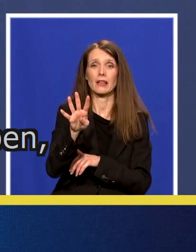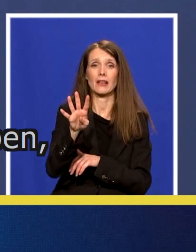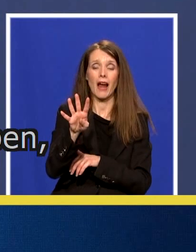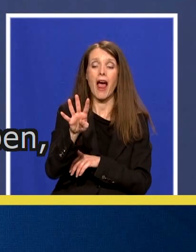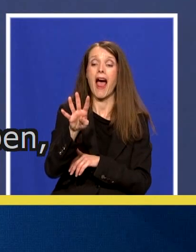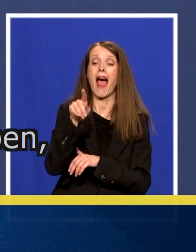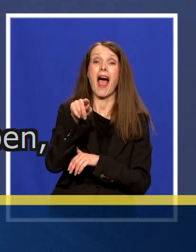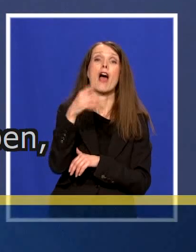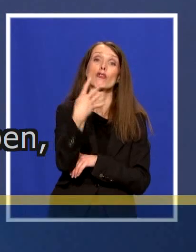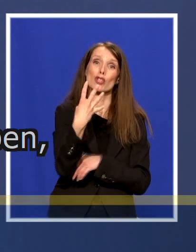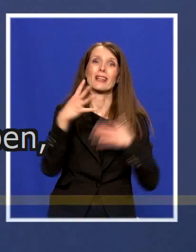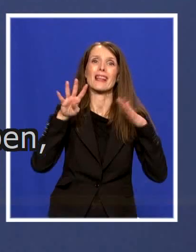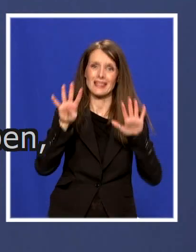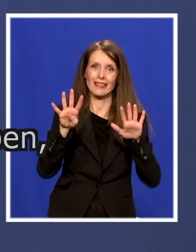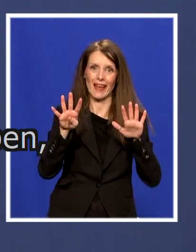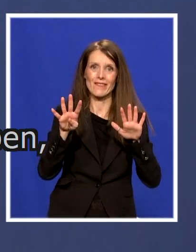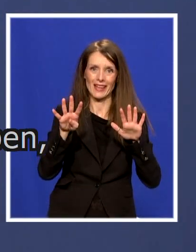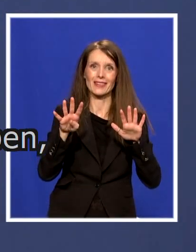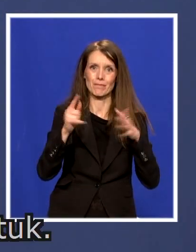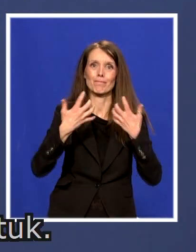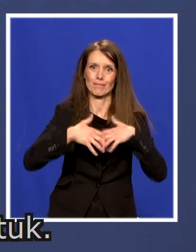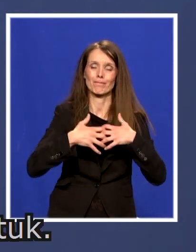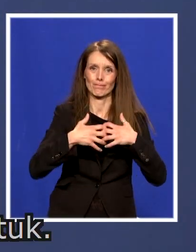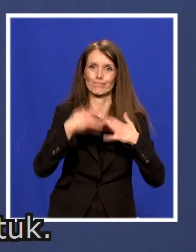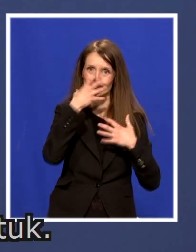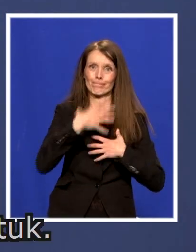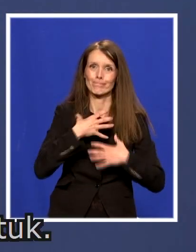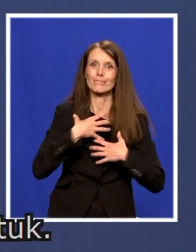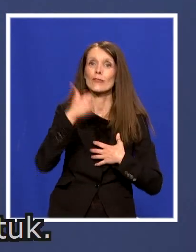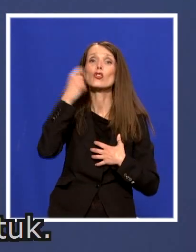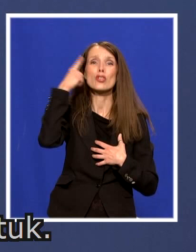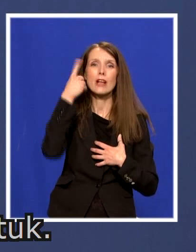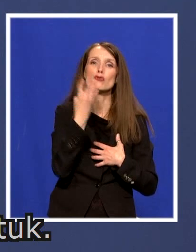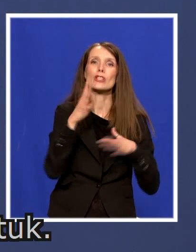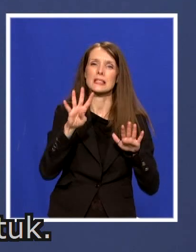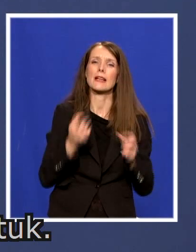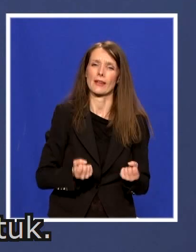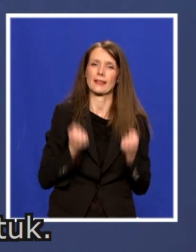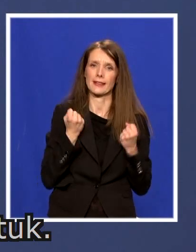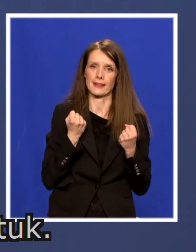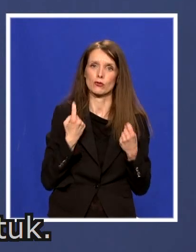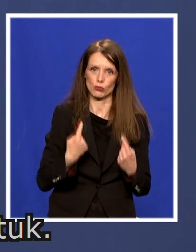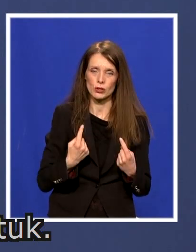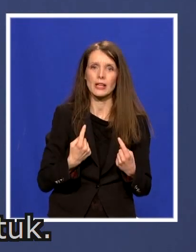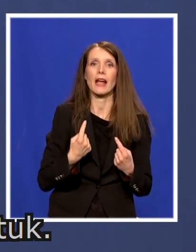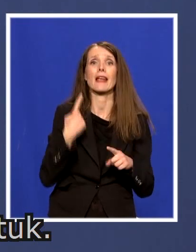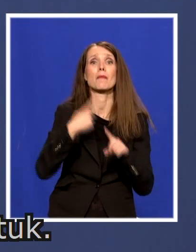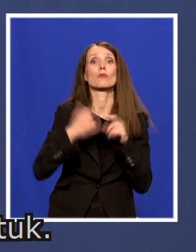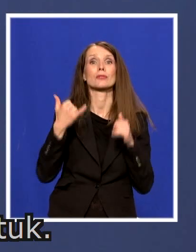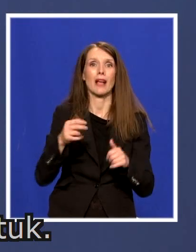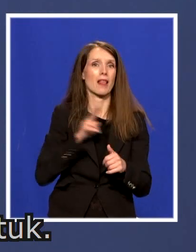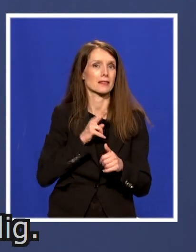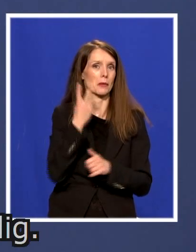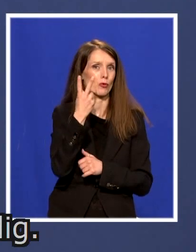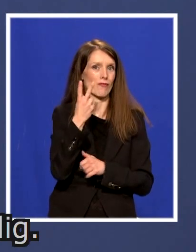njih 49 nalazi se na respiratoru, što znači da su izuzetno ozbiljno i teškom stanju. Danas imamo i dva